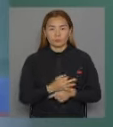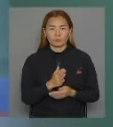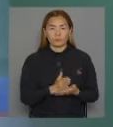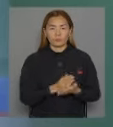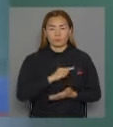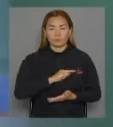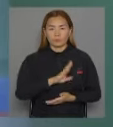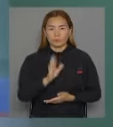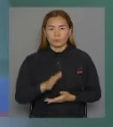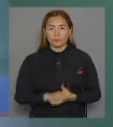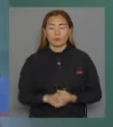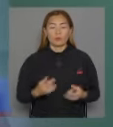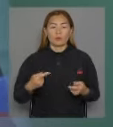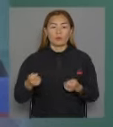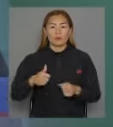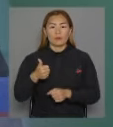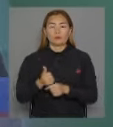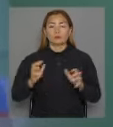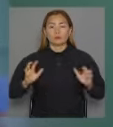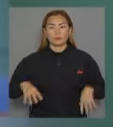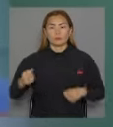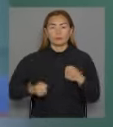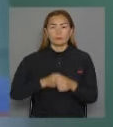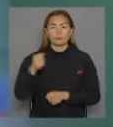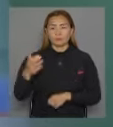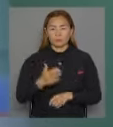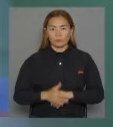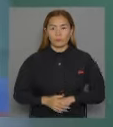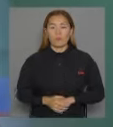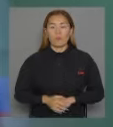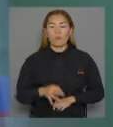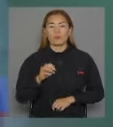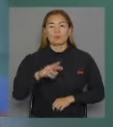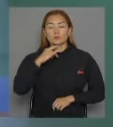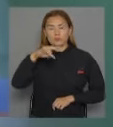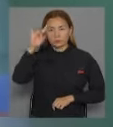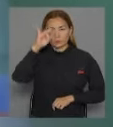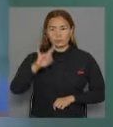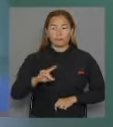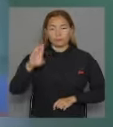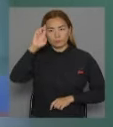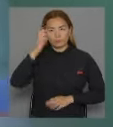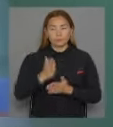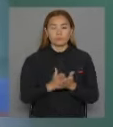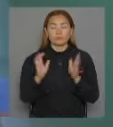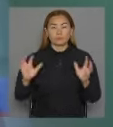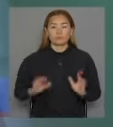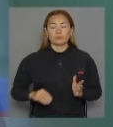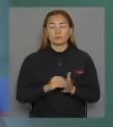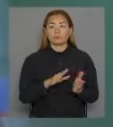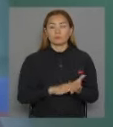Әдеп жөніндегі уәкіл ретінде басқарма басшысының орынбасары тағайындалған. Басқарма тарапынан Қазақстан Республикасы мемлекеттік қызмет туралы заңмен